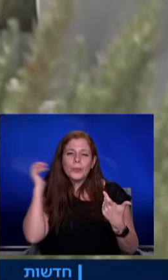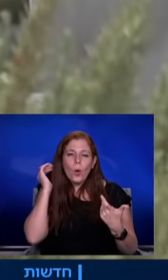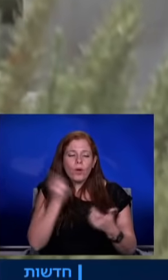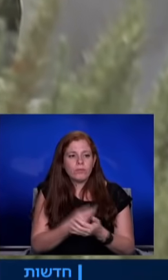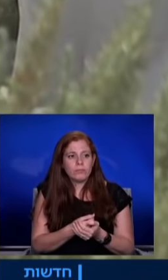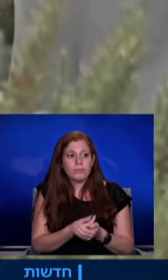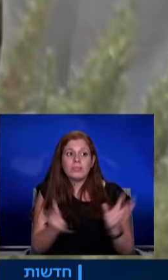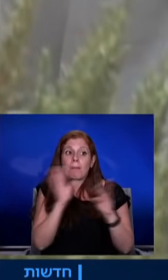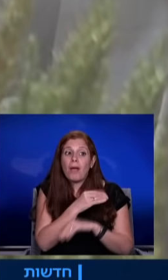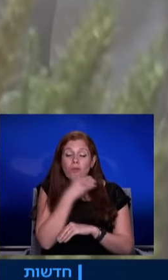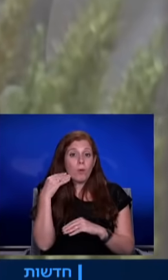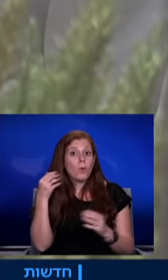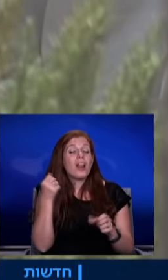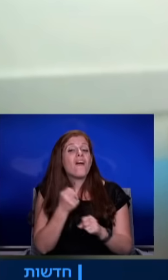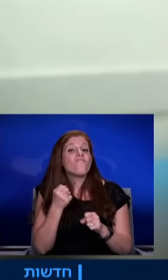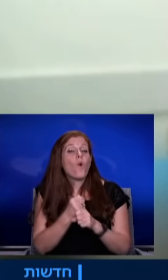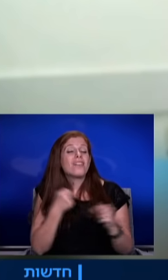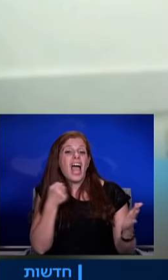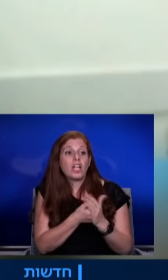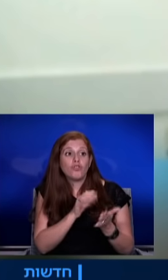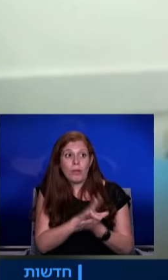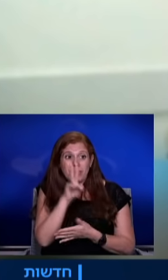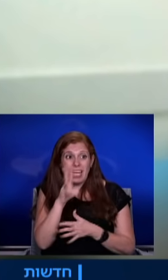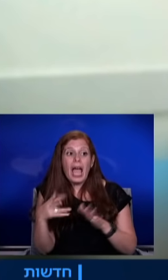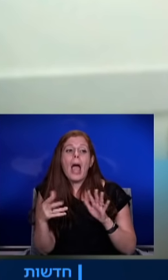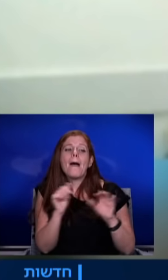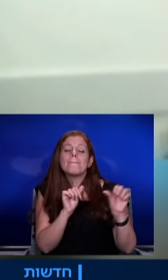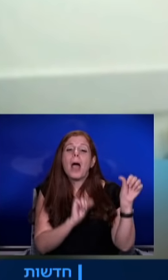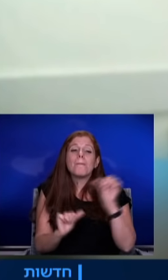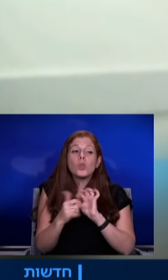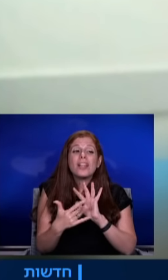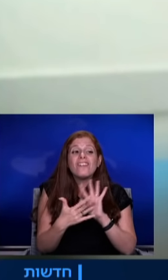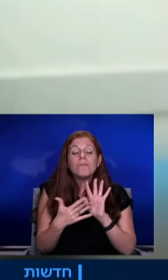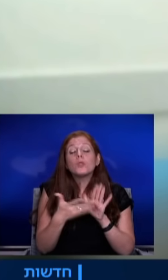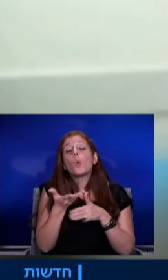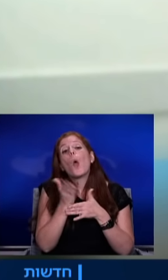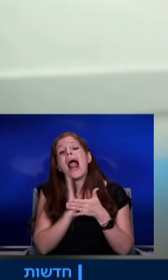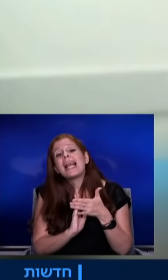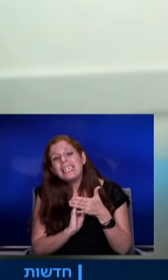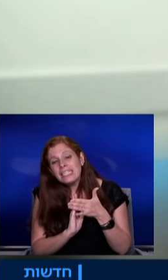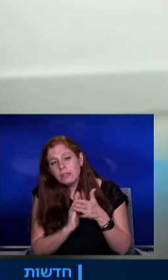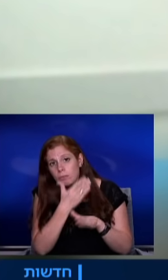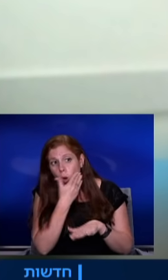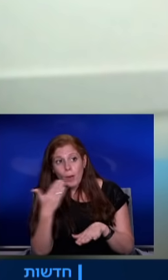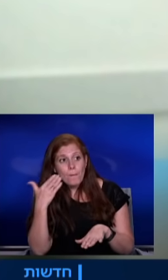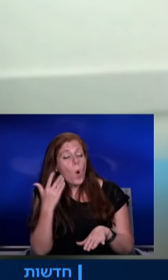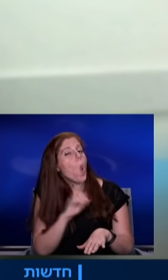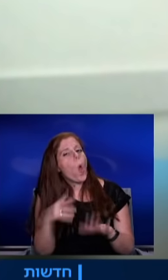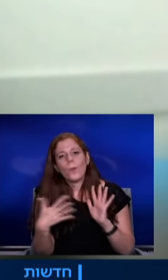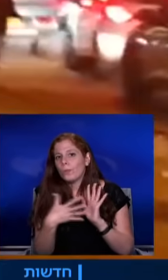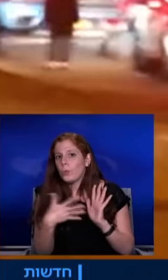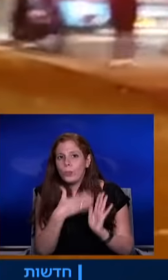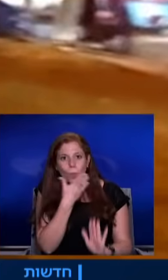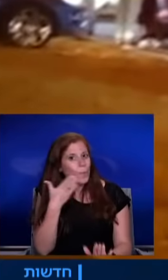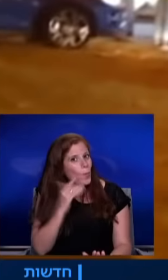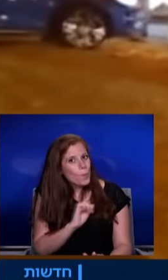נעבוד עד השעה 12, המעבדות יבדקו בצורה חלקית במהלך כיפור, לא יהיו בדיקות במהלך יום כיפור,